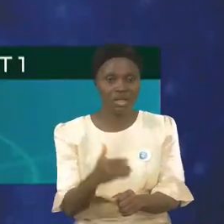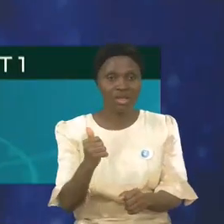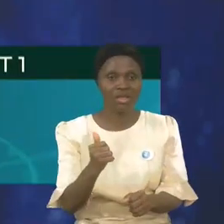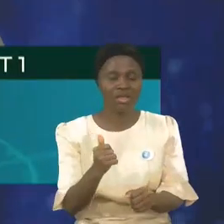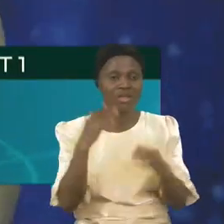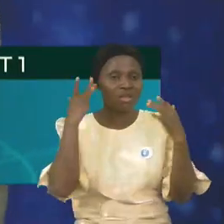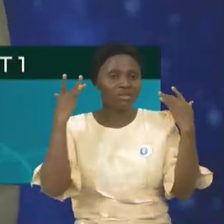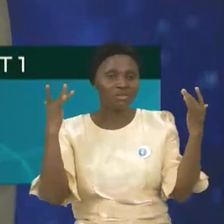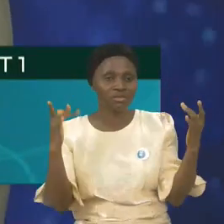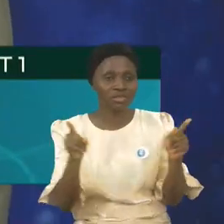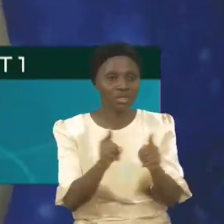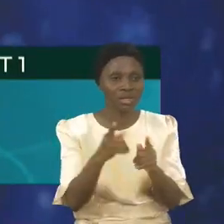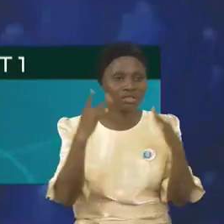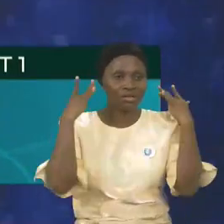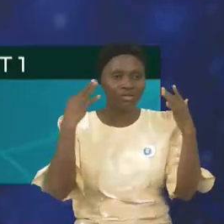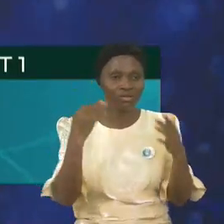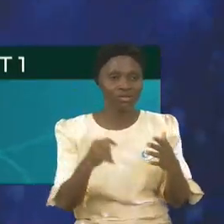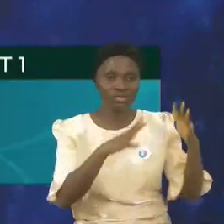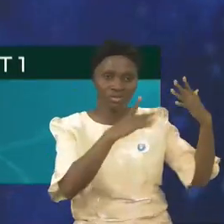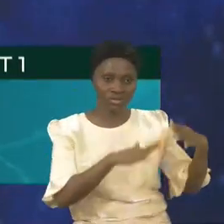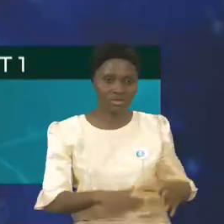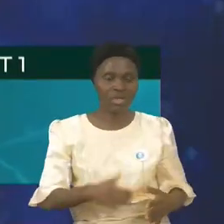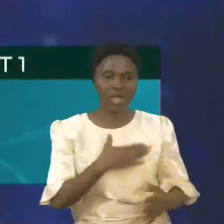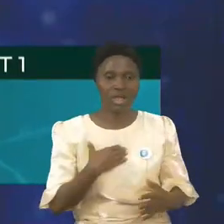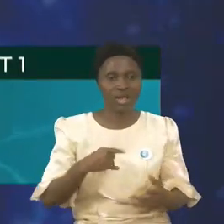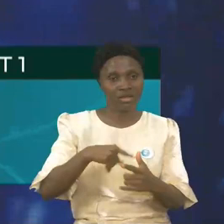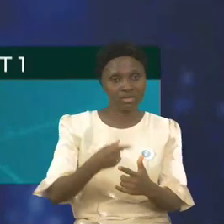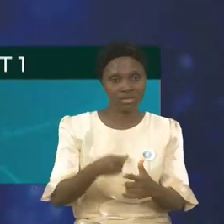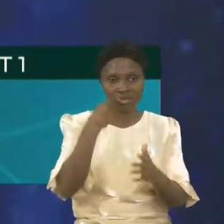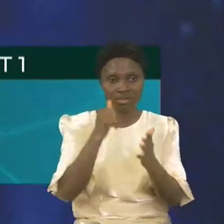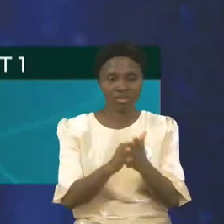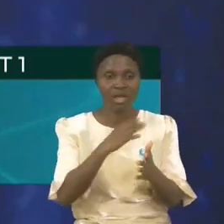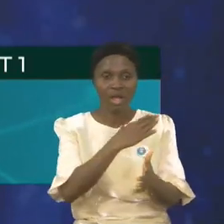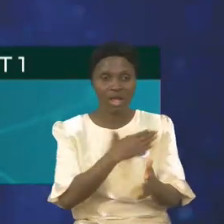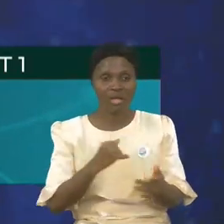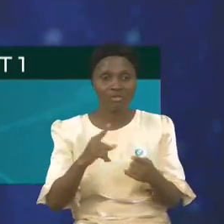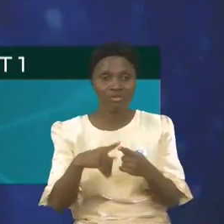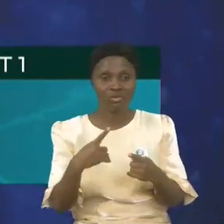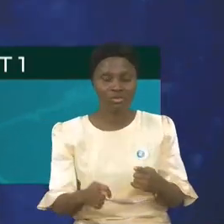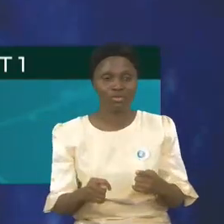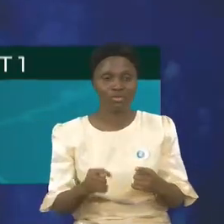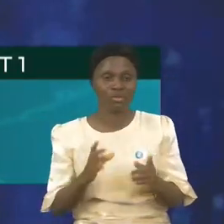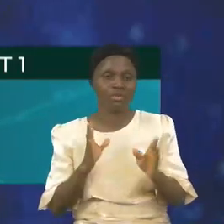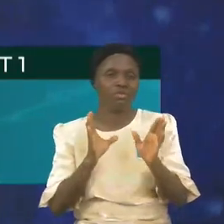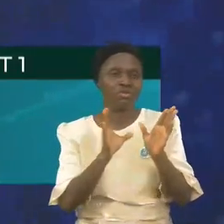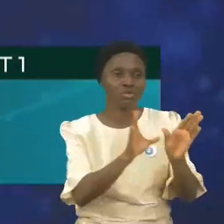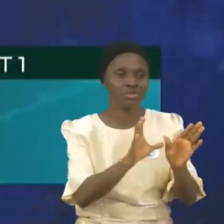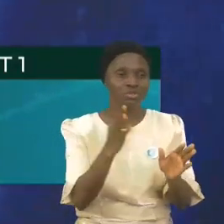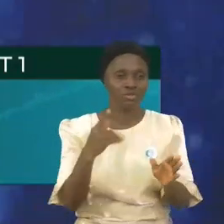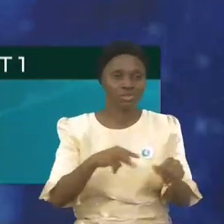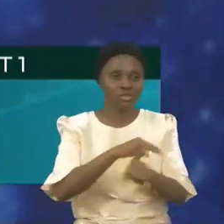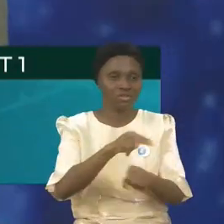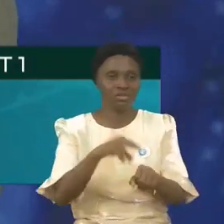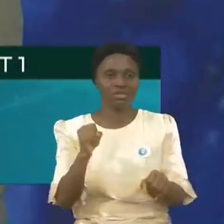12 auquel rumeur de peuple nombre il mugit ça comme un musée la mer